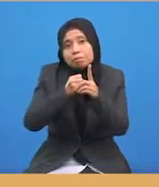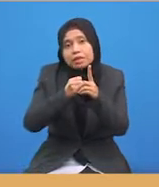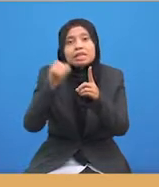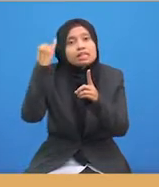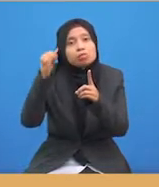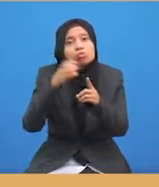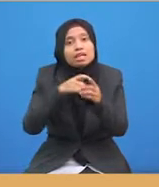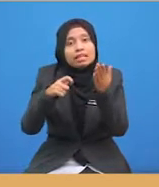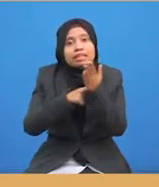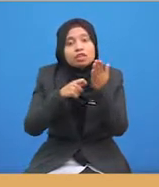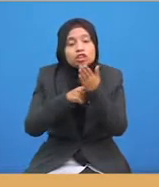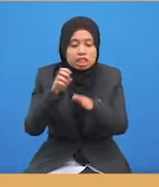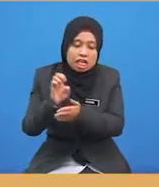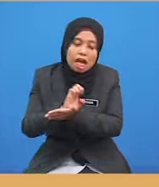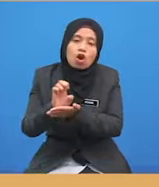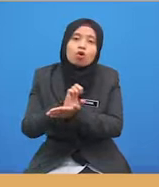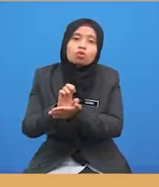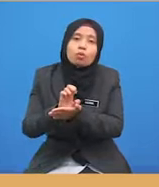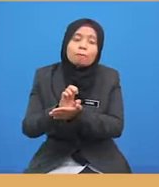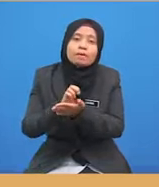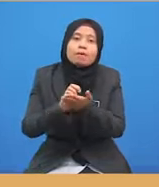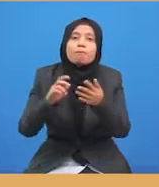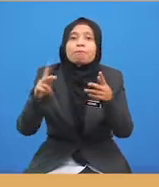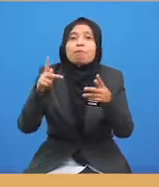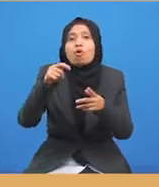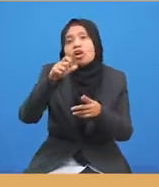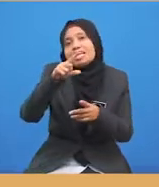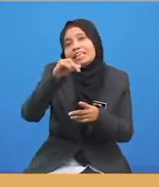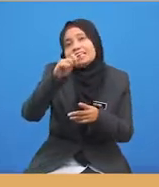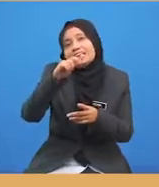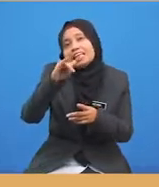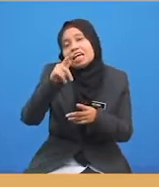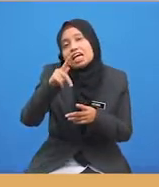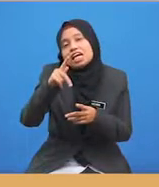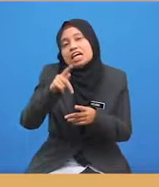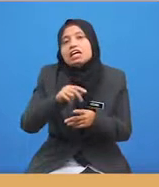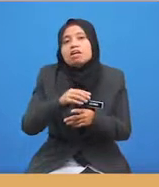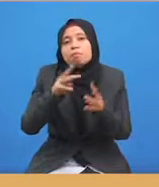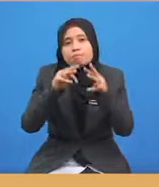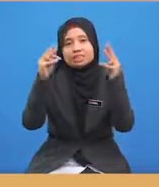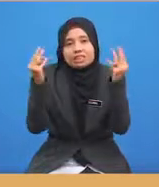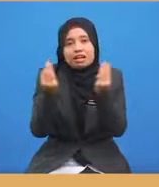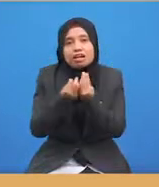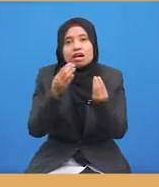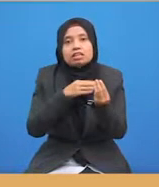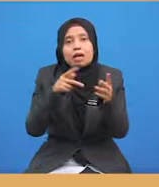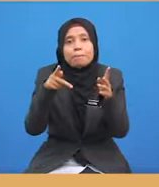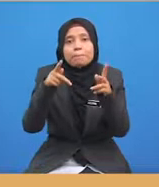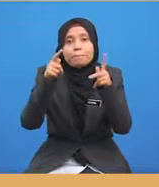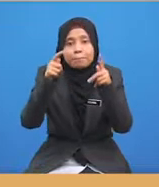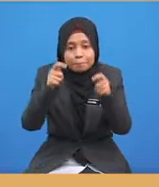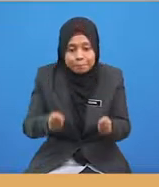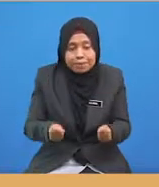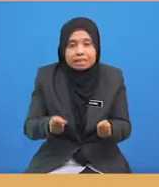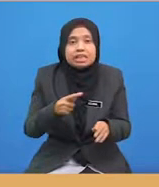teknologi, ekonomi, struktur politik, kemasyarakatan dan pertempatan di